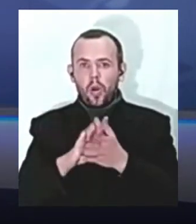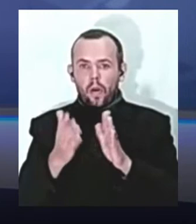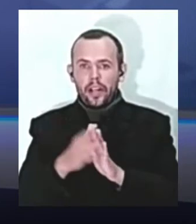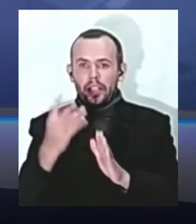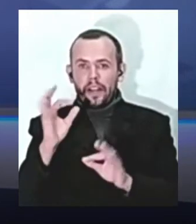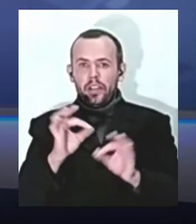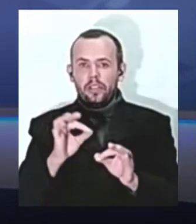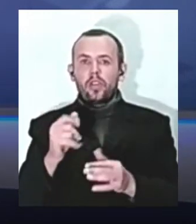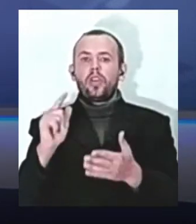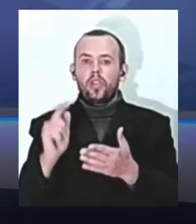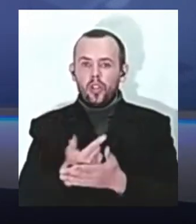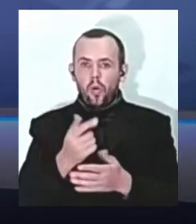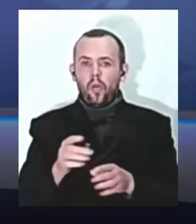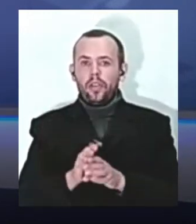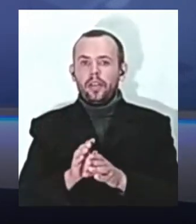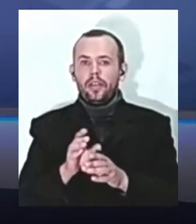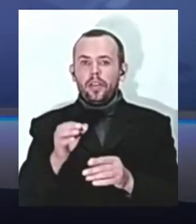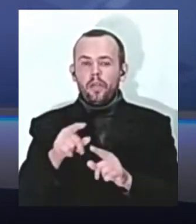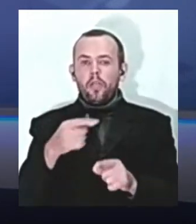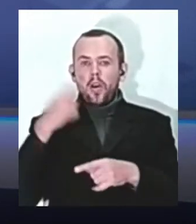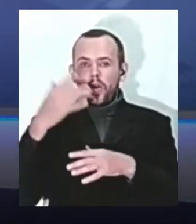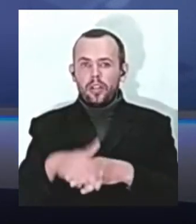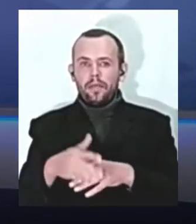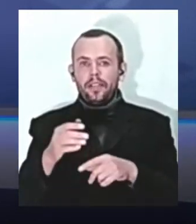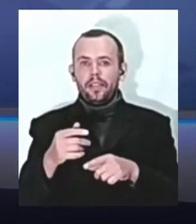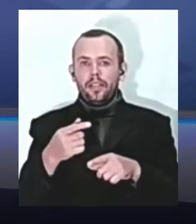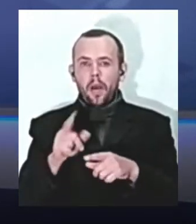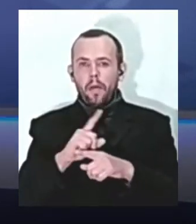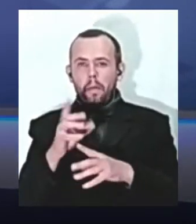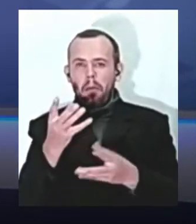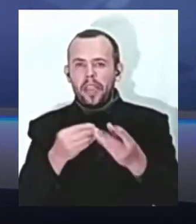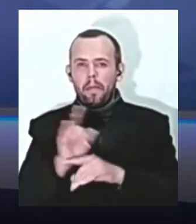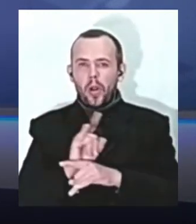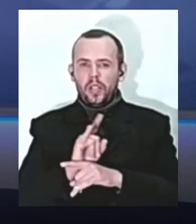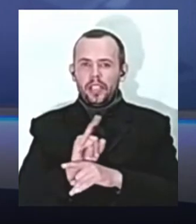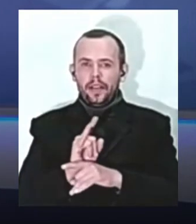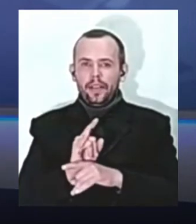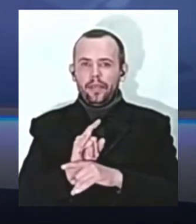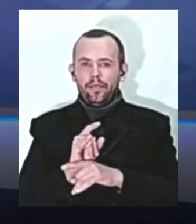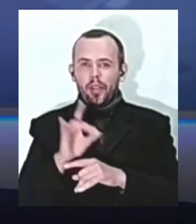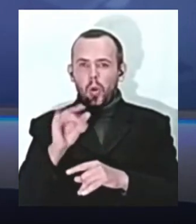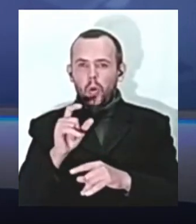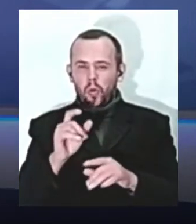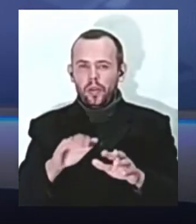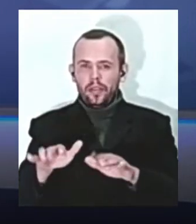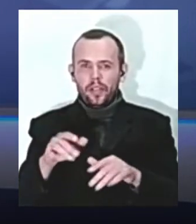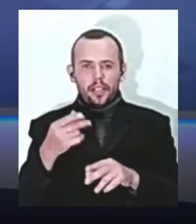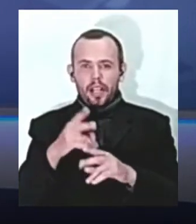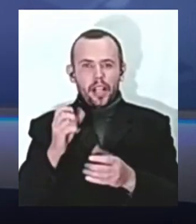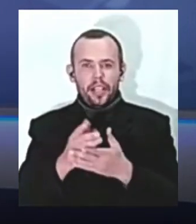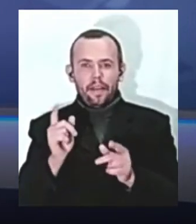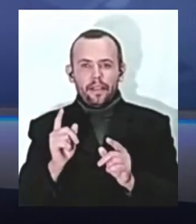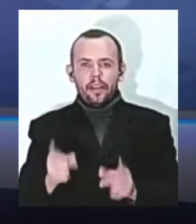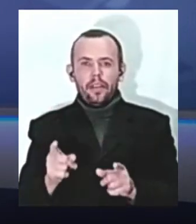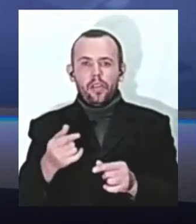таки, тобто ми ж розуміємо ці маніпуляційні рухи. Це не є вірним. І ось така сама сьогодні